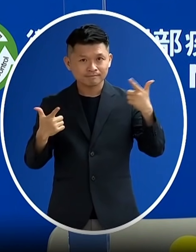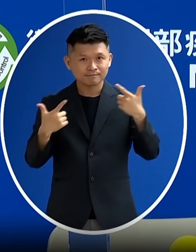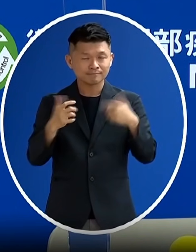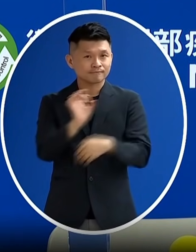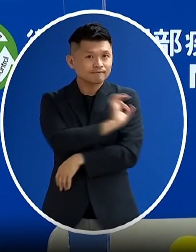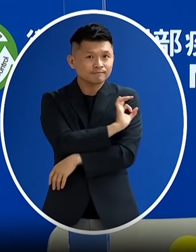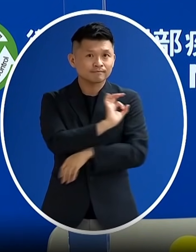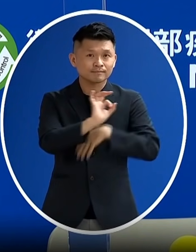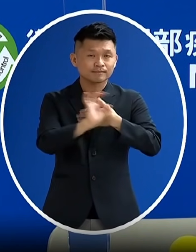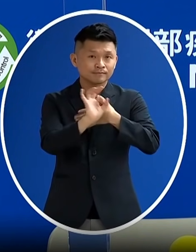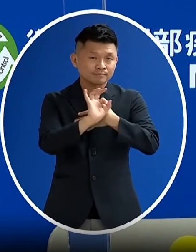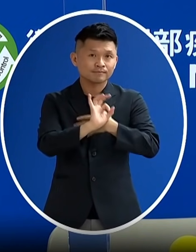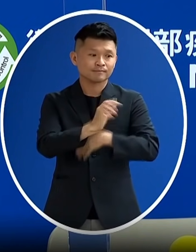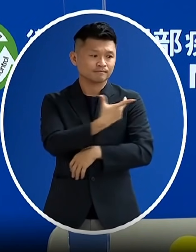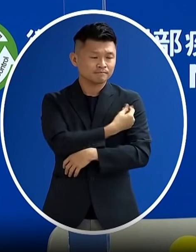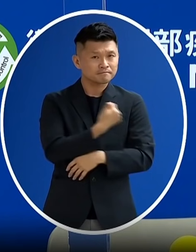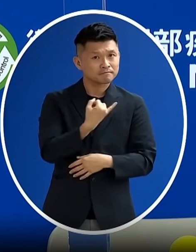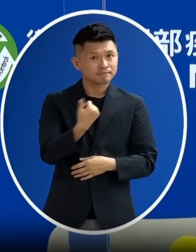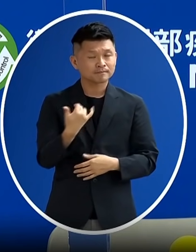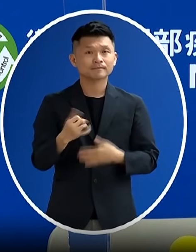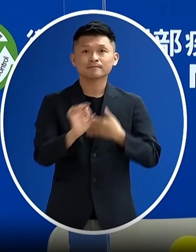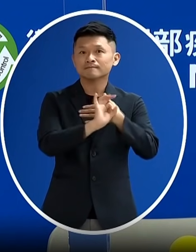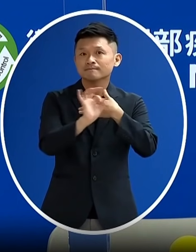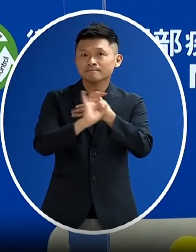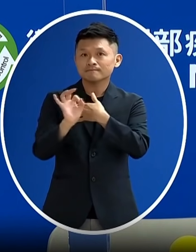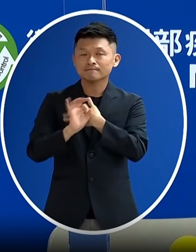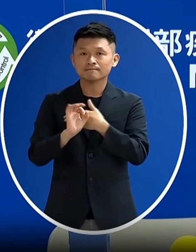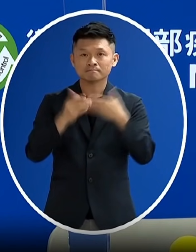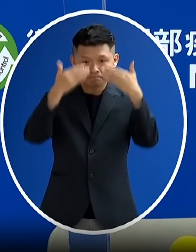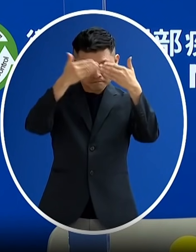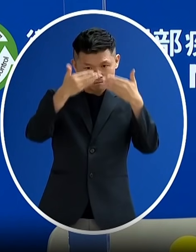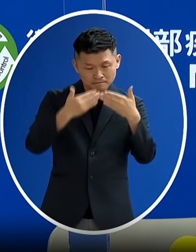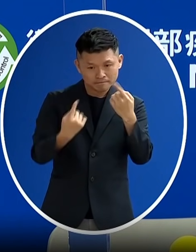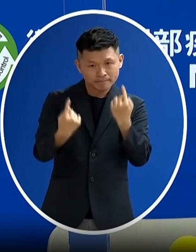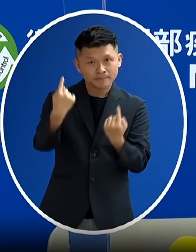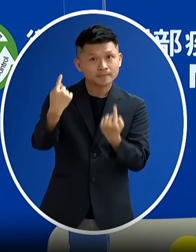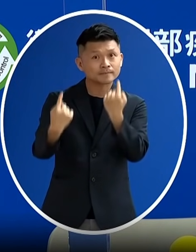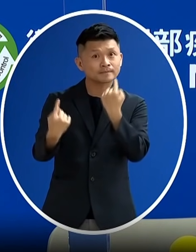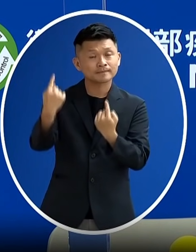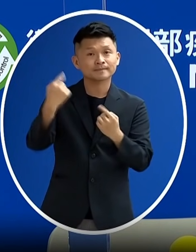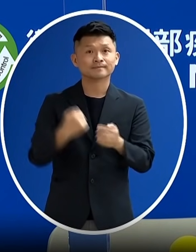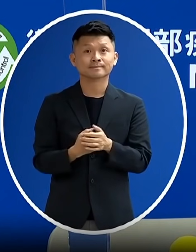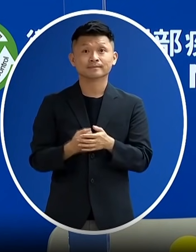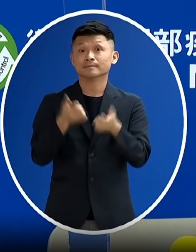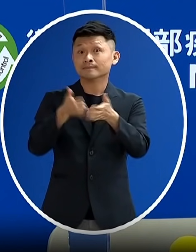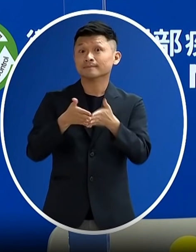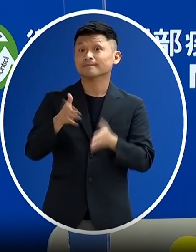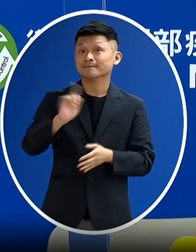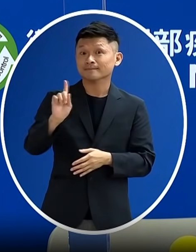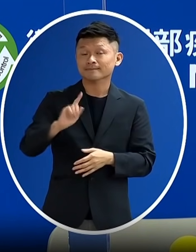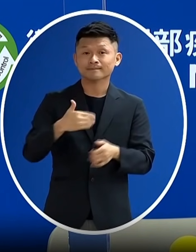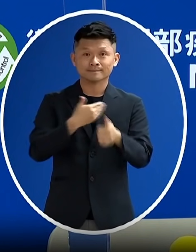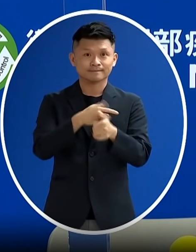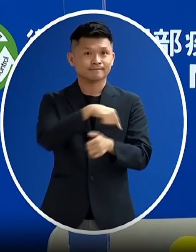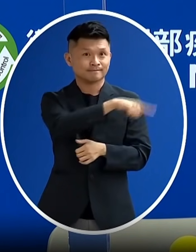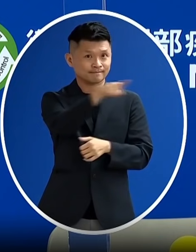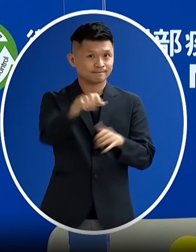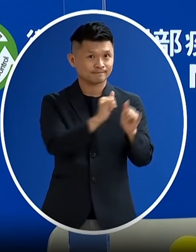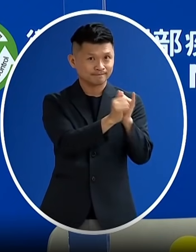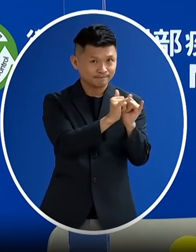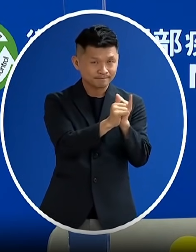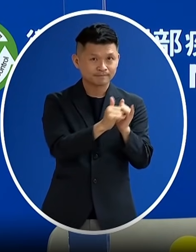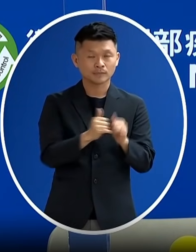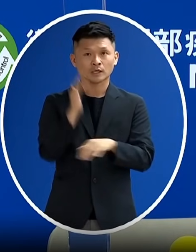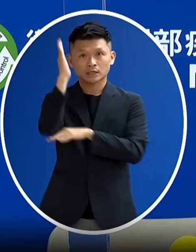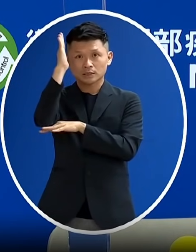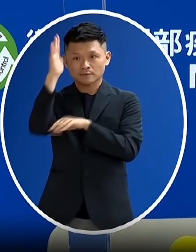就看它就是说效果怎么样，然后做一些互相的一个比较。那最重要是可以让大家或让政府在做